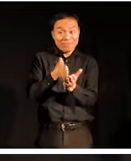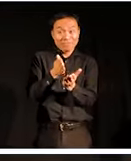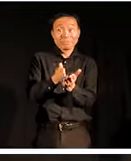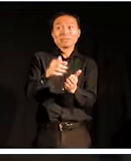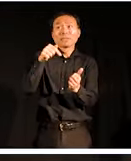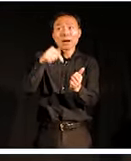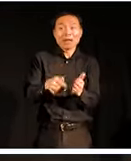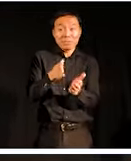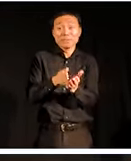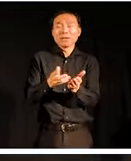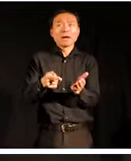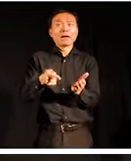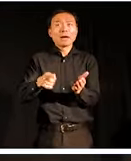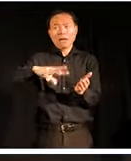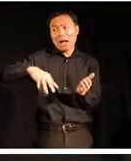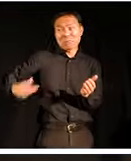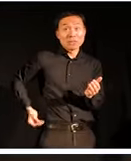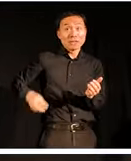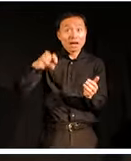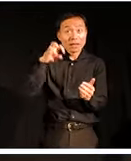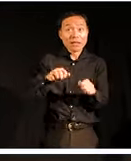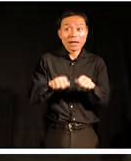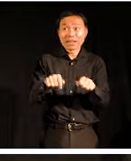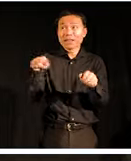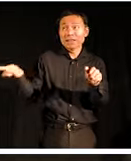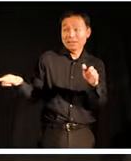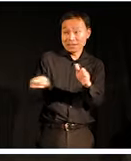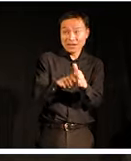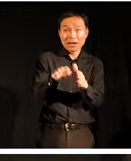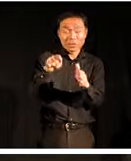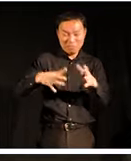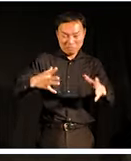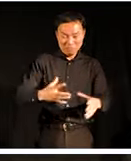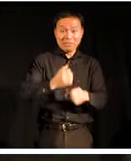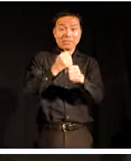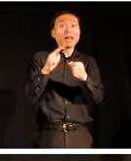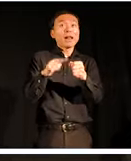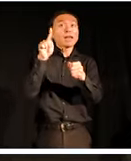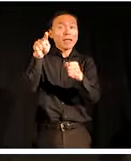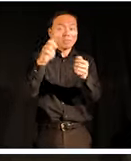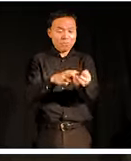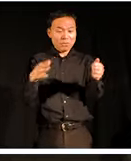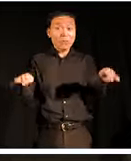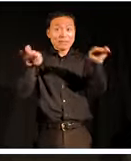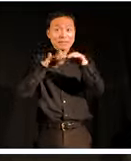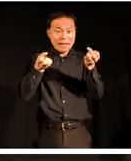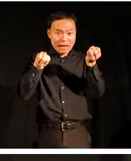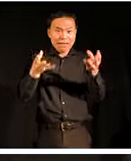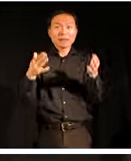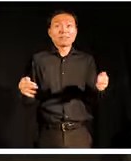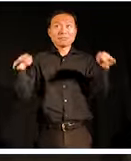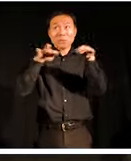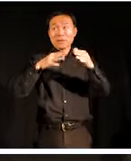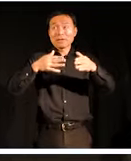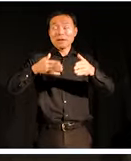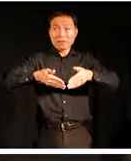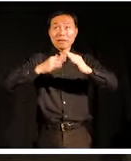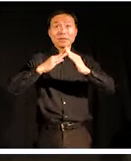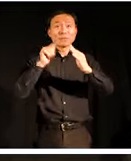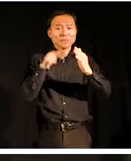通りまカンボジアでやっぱずっとやってきたことに集体制としてにあの来年のあの病院新しい病院のあるのでそちらも